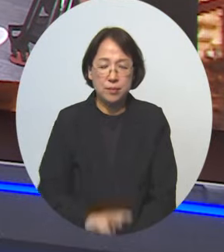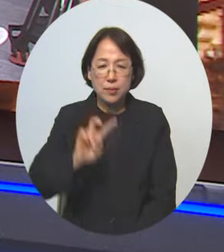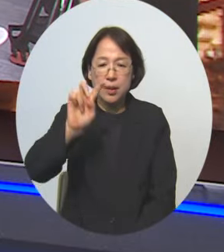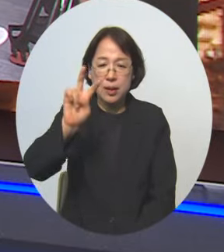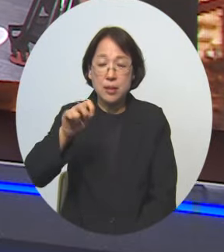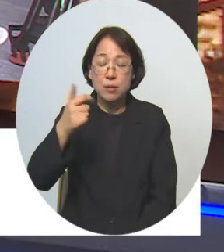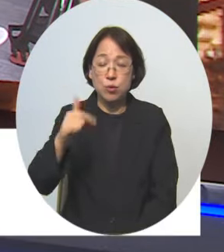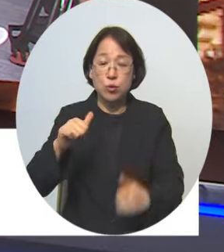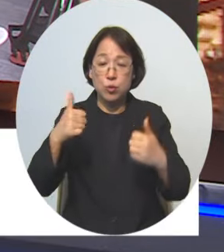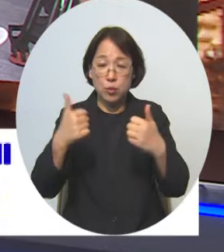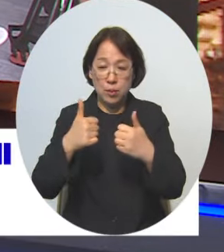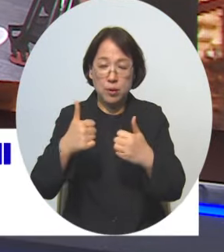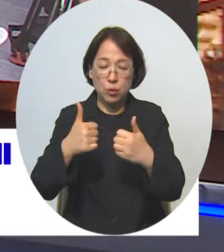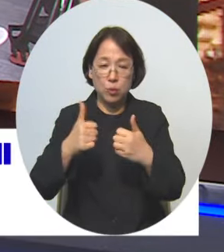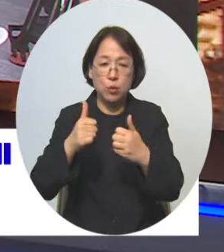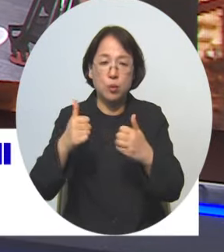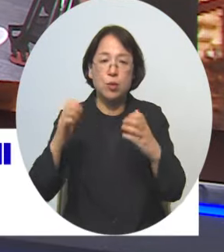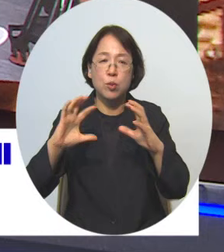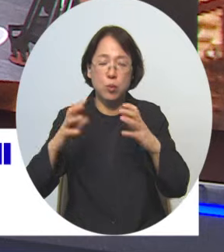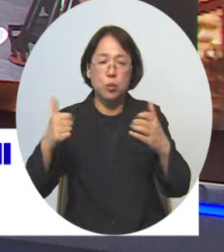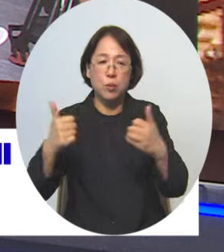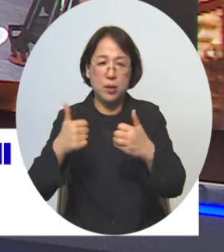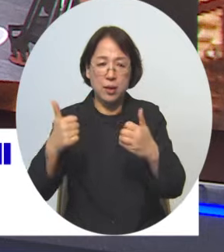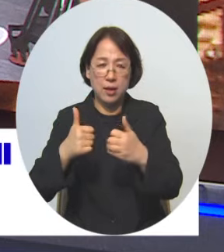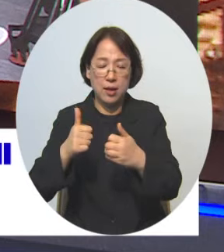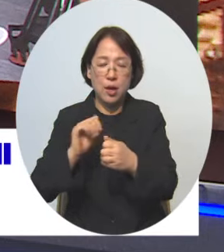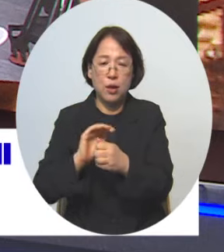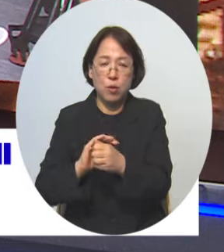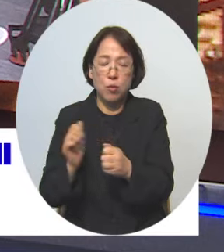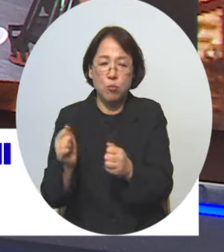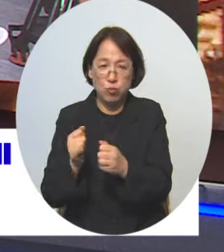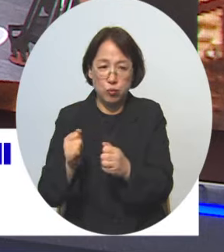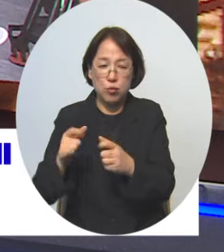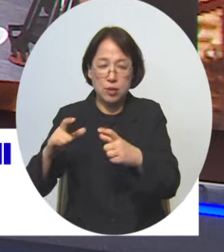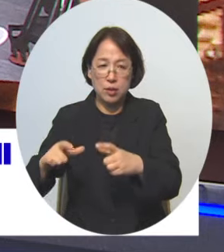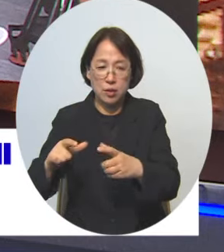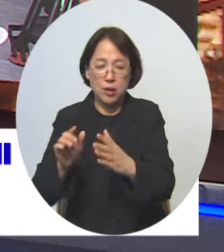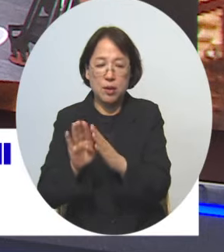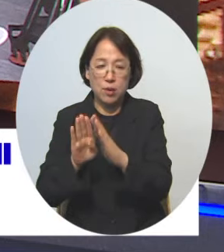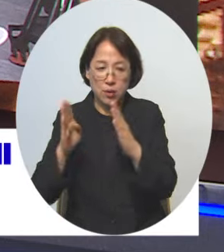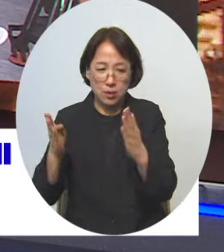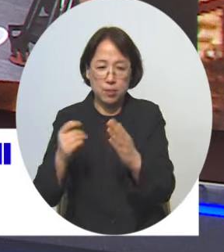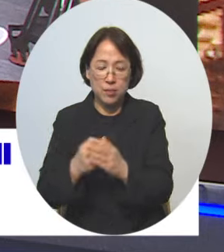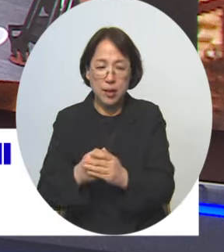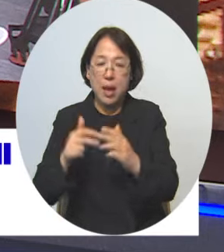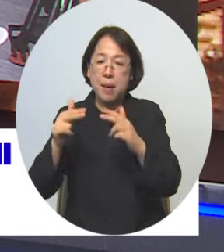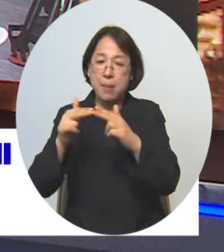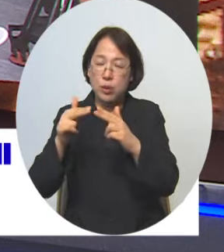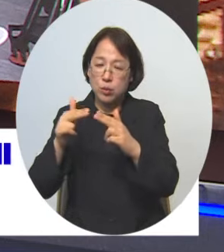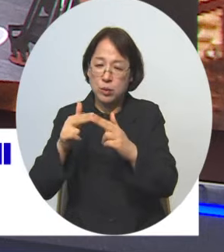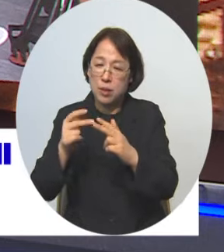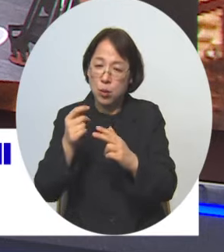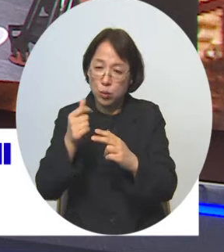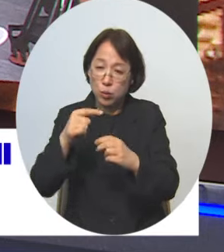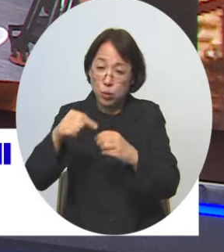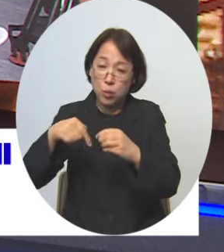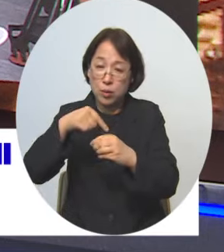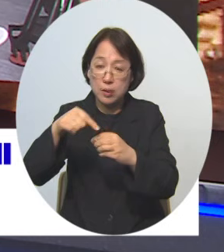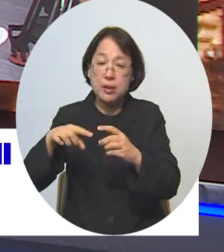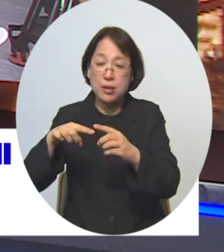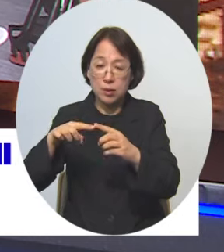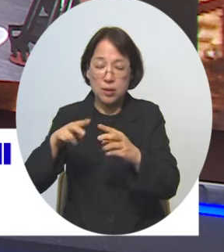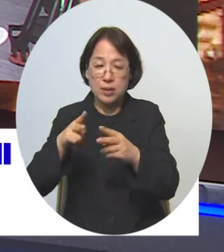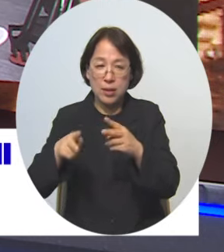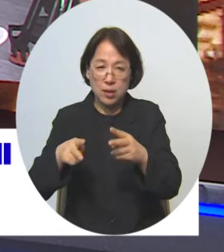26번째 민생토론회가 경북 경산에서 열렸습니다. 정부는 반도체 특화단지와 소형 모듈 원자로 국가산업단지 등을